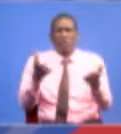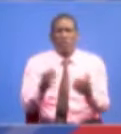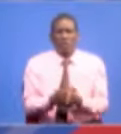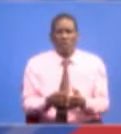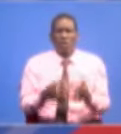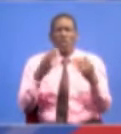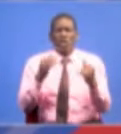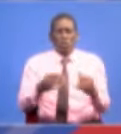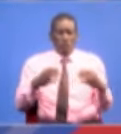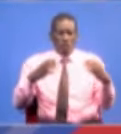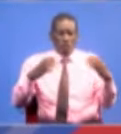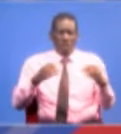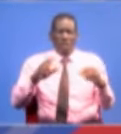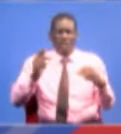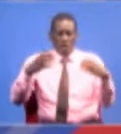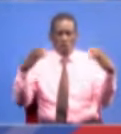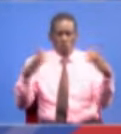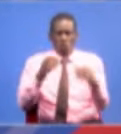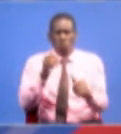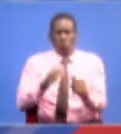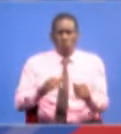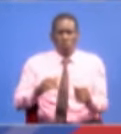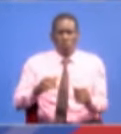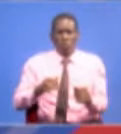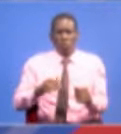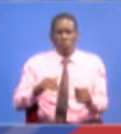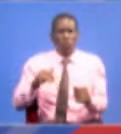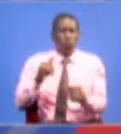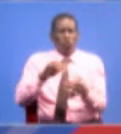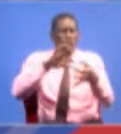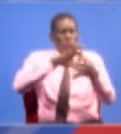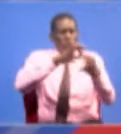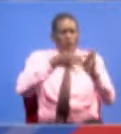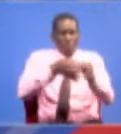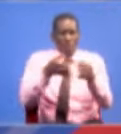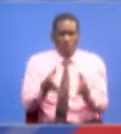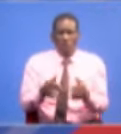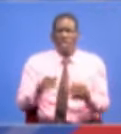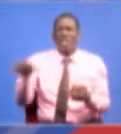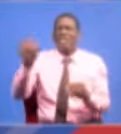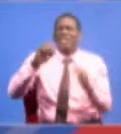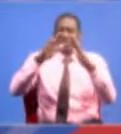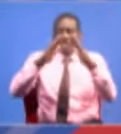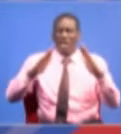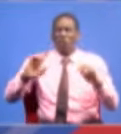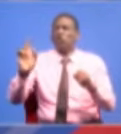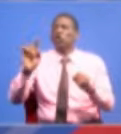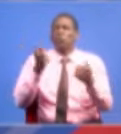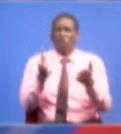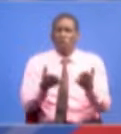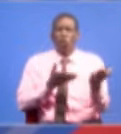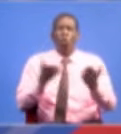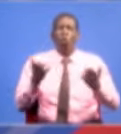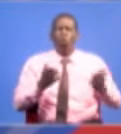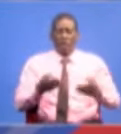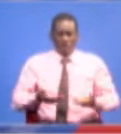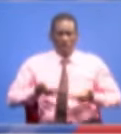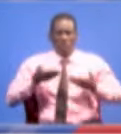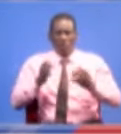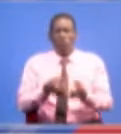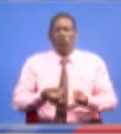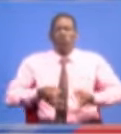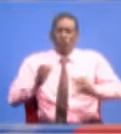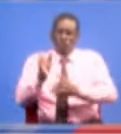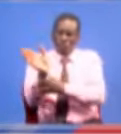Na kikosi cha taifa kitakachoelekea mashindano Olimpiki kwa sasa kiko katika ikulu mjini Nairobi, ambapo wamekabidhiwa rasmi